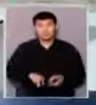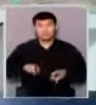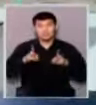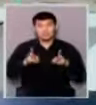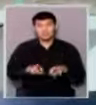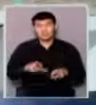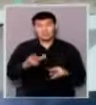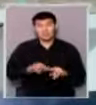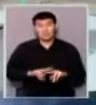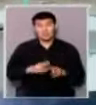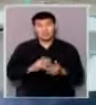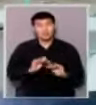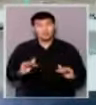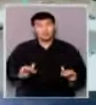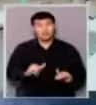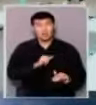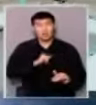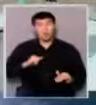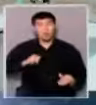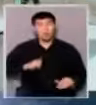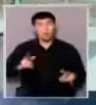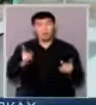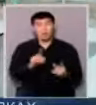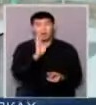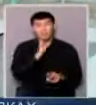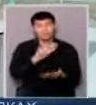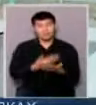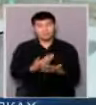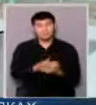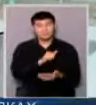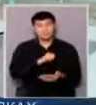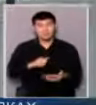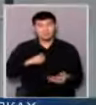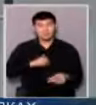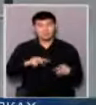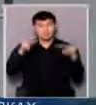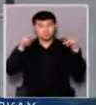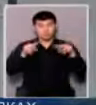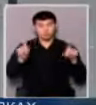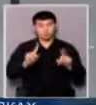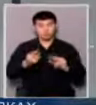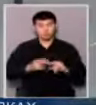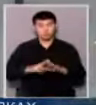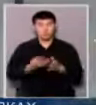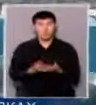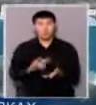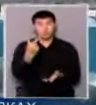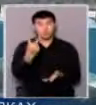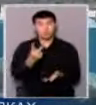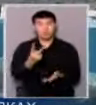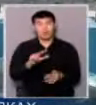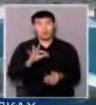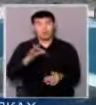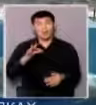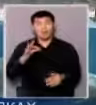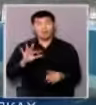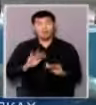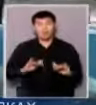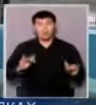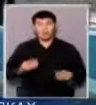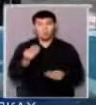Ответственность за безопасность детей несут обе стороны. К примеру, мы сами стали свидетелями того, как 2-летний мальчик играет